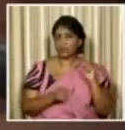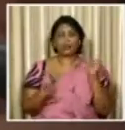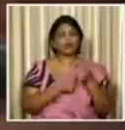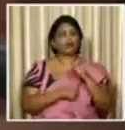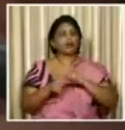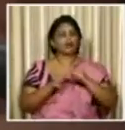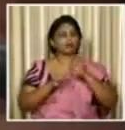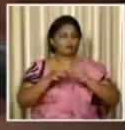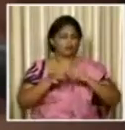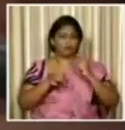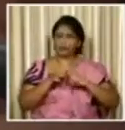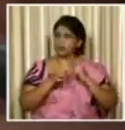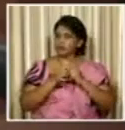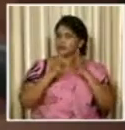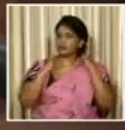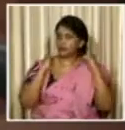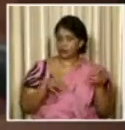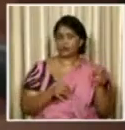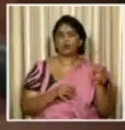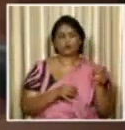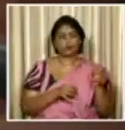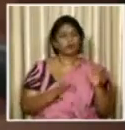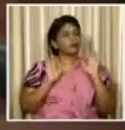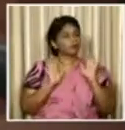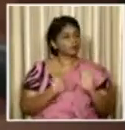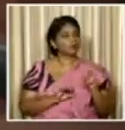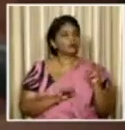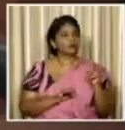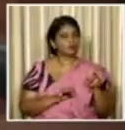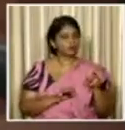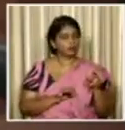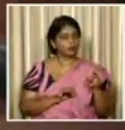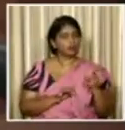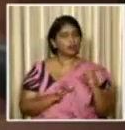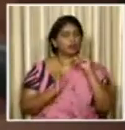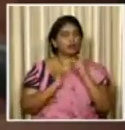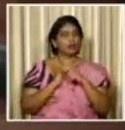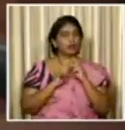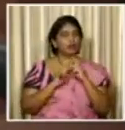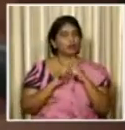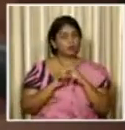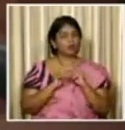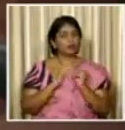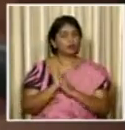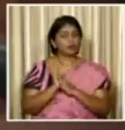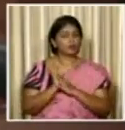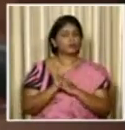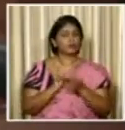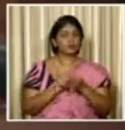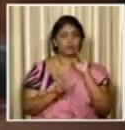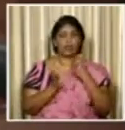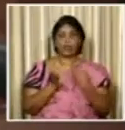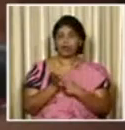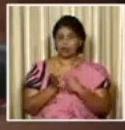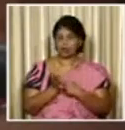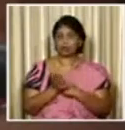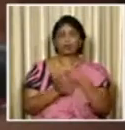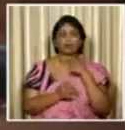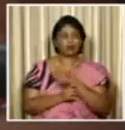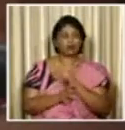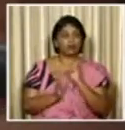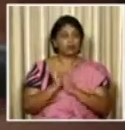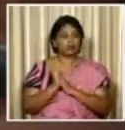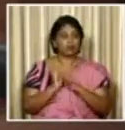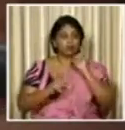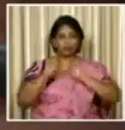ක්‍රිකට් ආයතන ප්‍රශ්න ගණනාවක් තිබුණා. හැබැයි කෝප් කමිටුවේ සභාපති රංජිත් බණ්ඩාර ඔව්වෙම